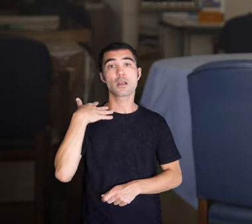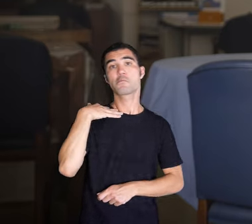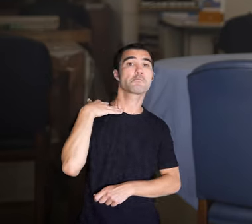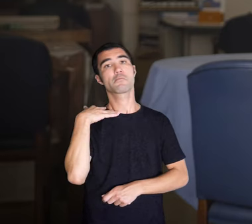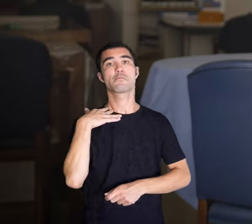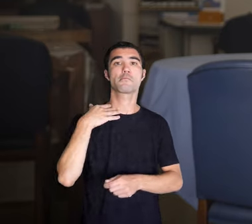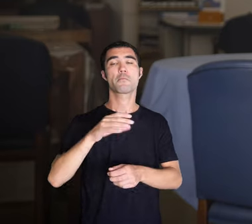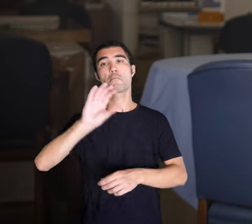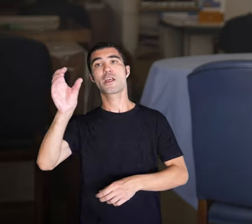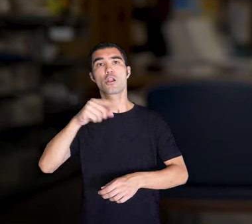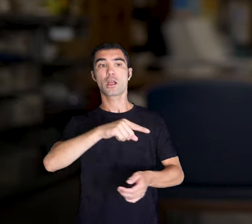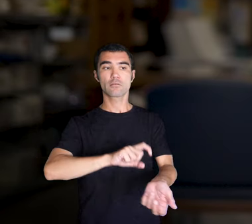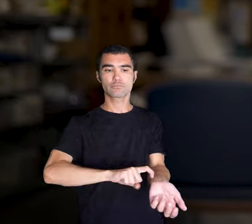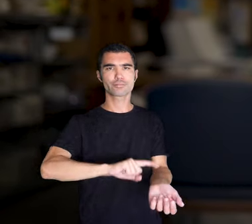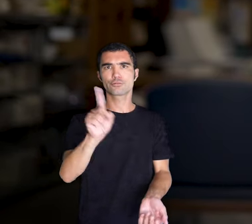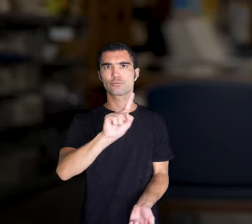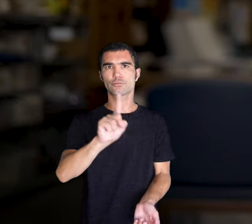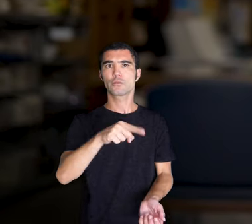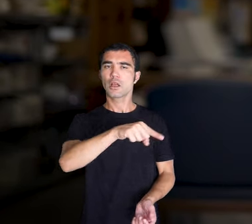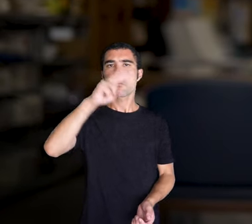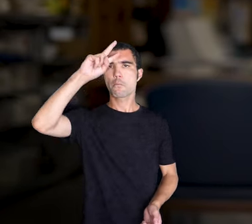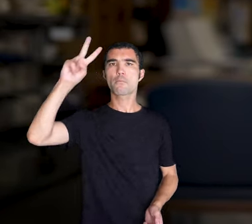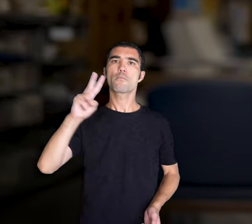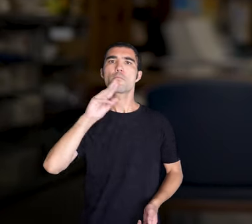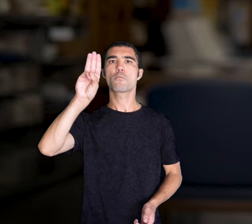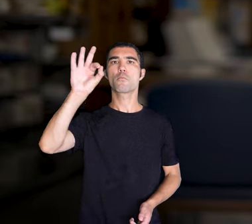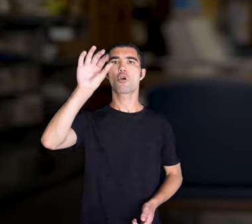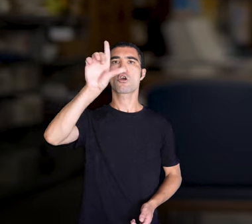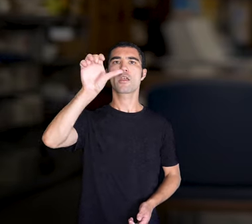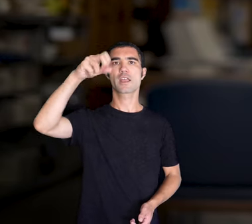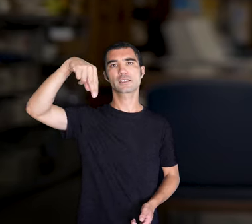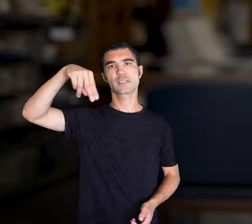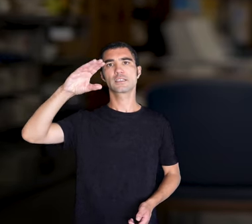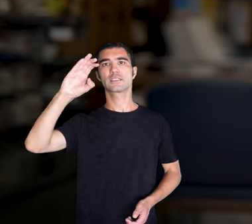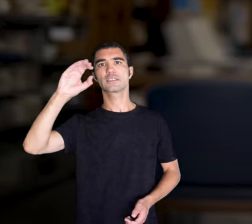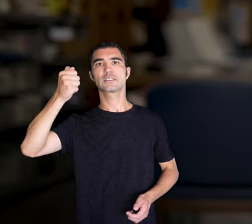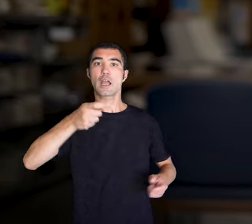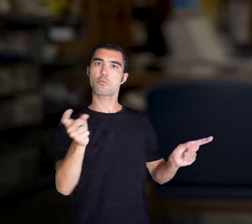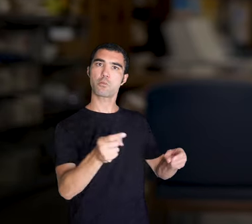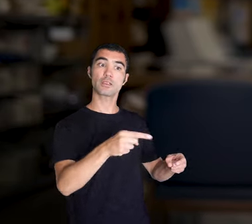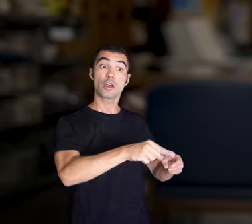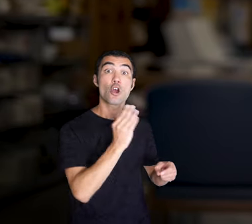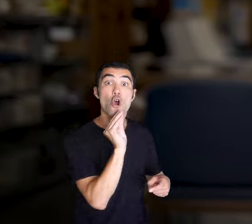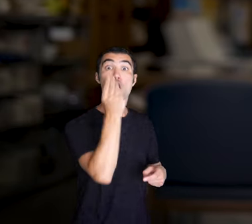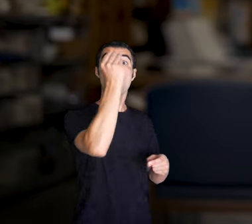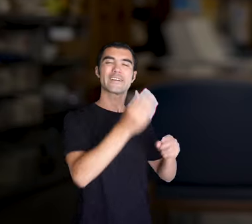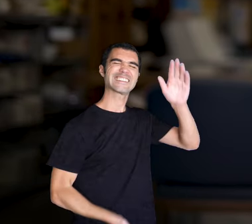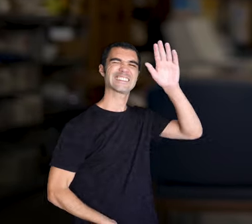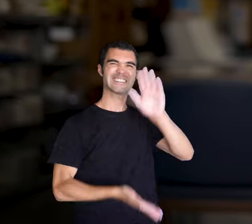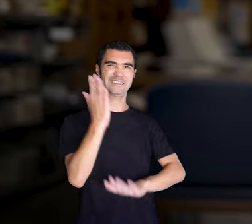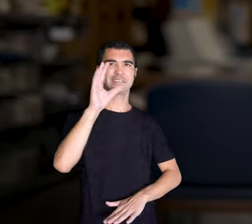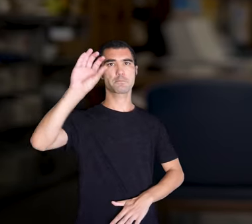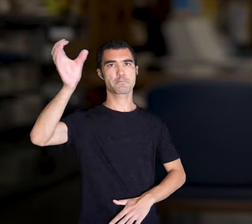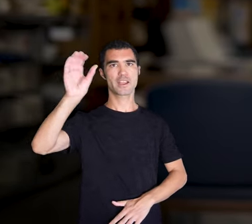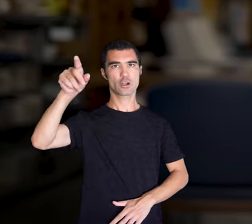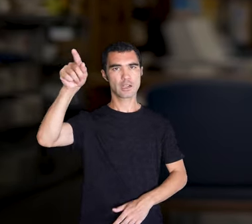predí era Pollancí. Era nat en Esport de Pollença. El que va passar que de jove se'n va anar cap a Menorca